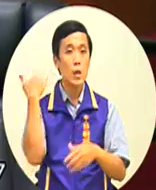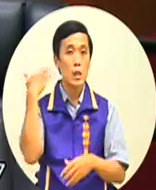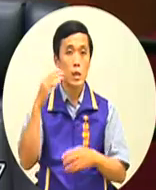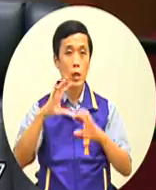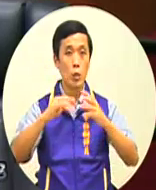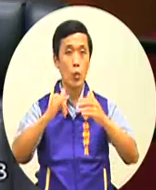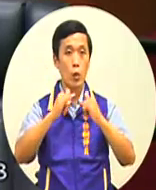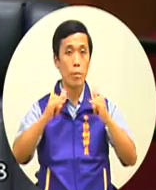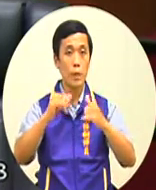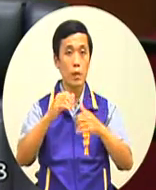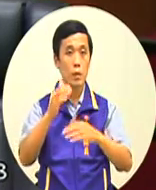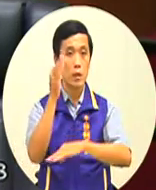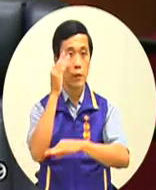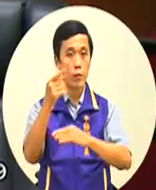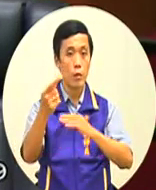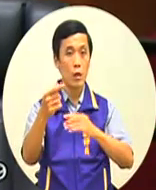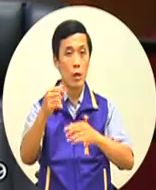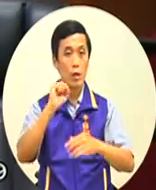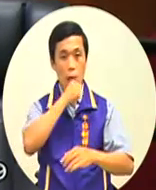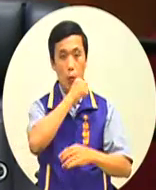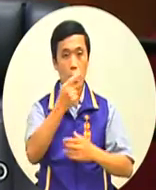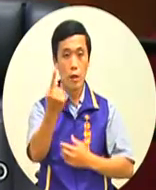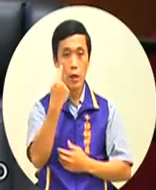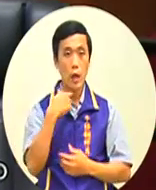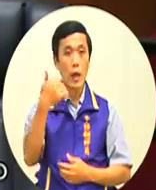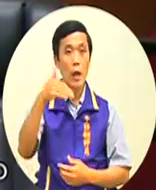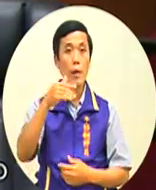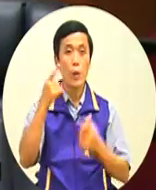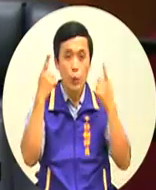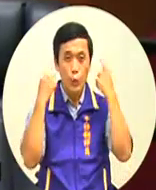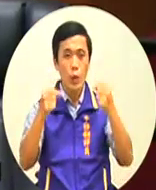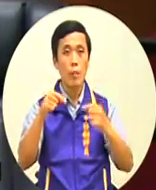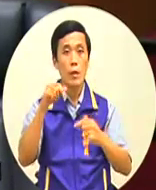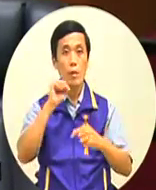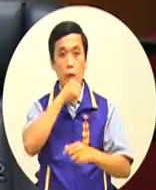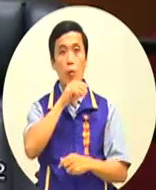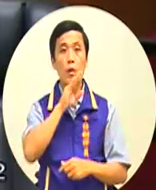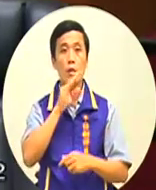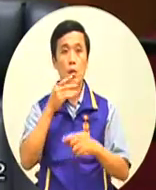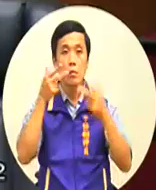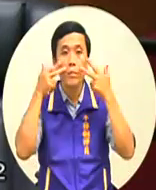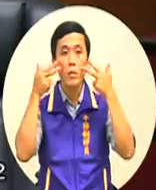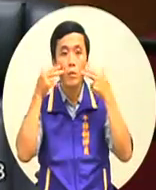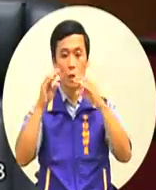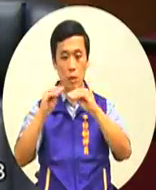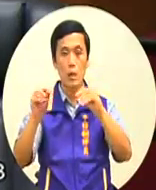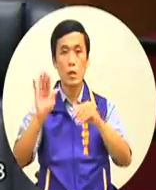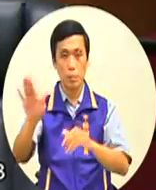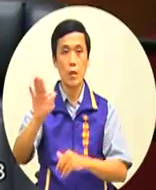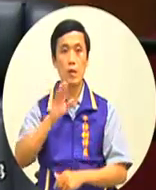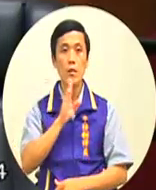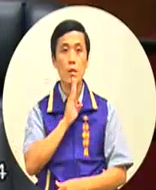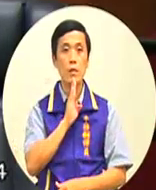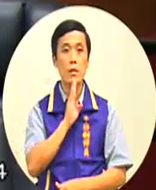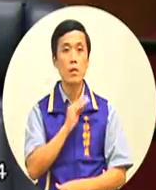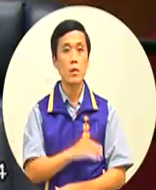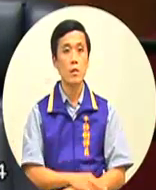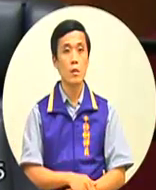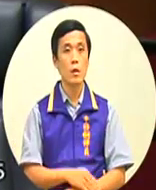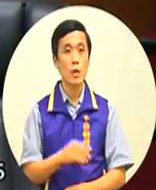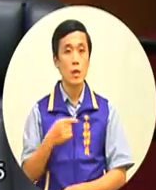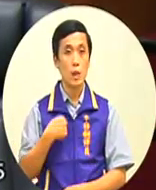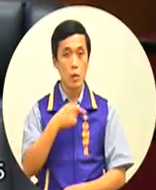政府还没有来到台湾之前，本来就是原住民本身个人的土地，但是在我